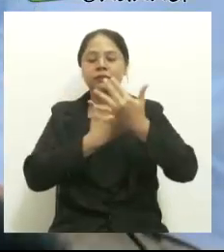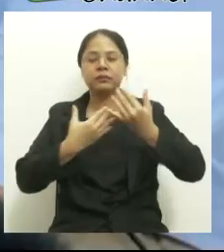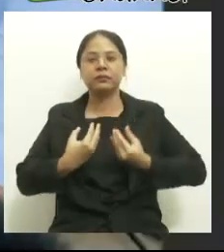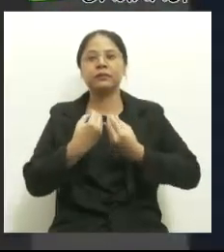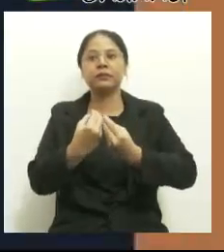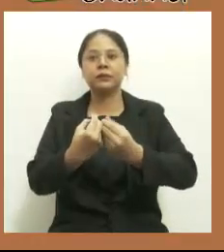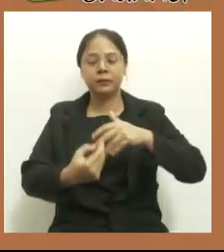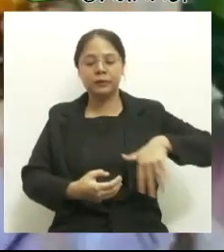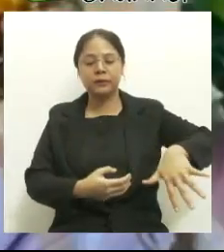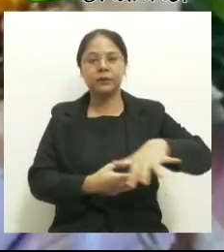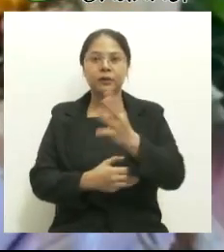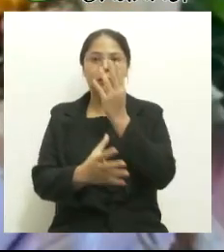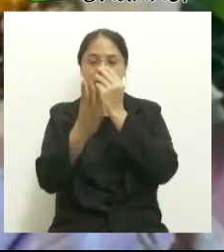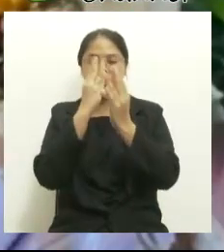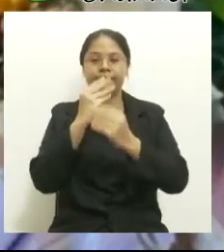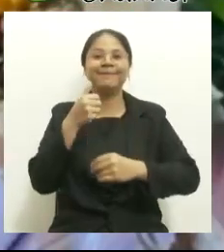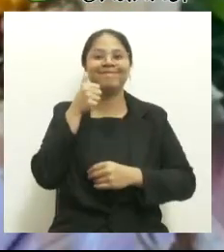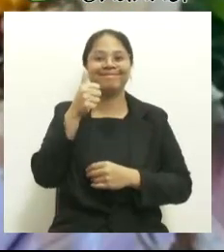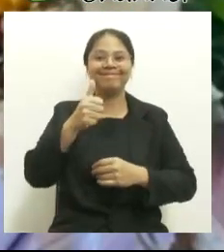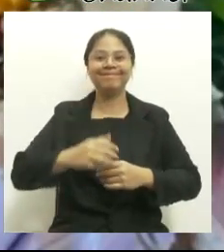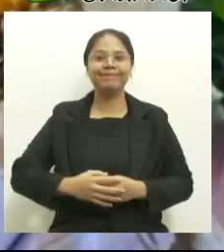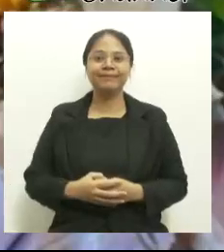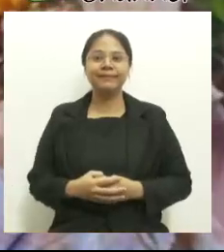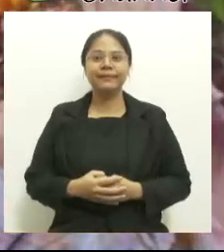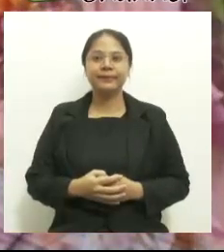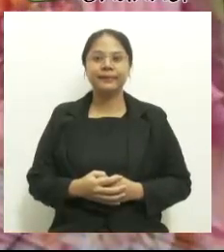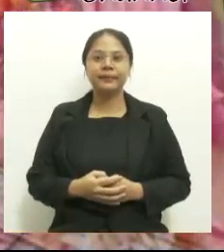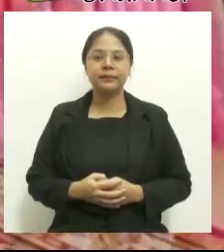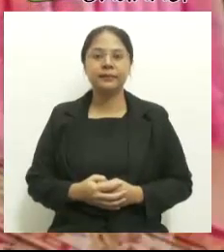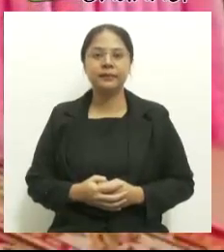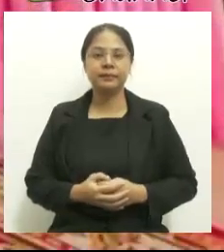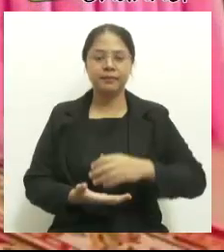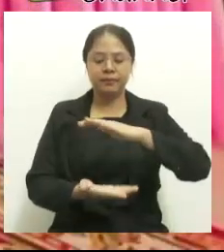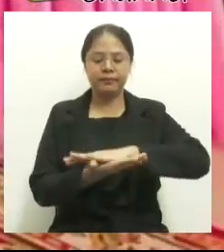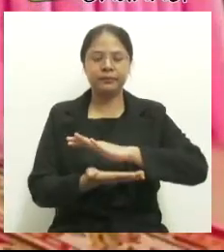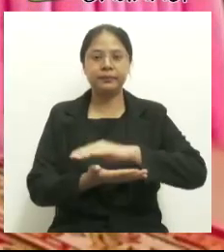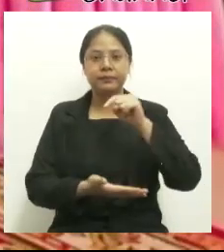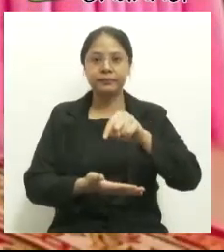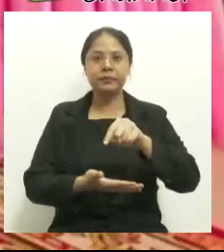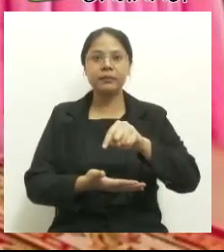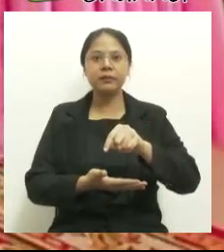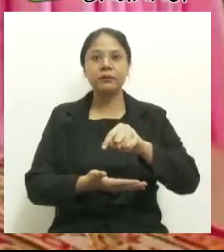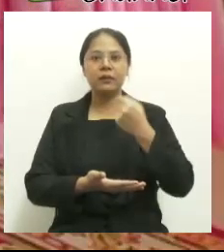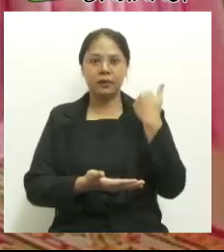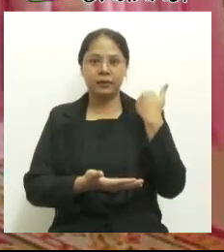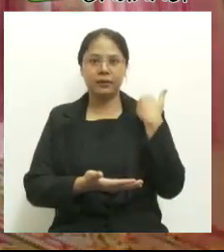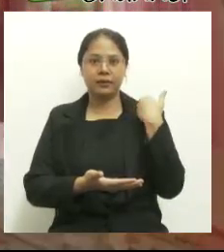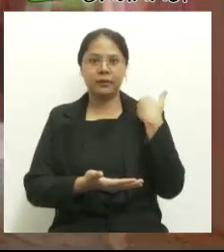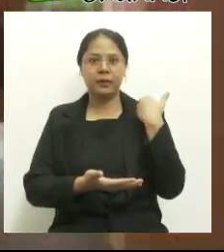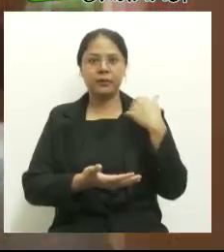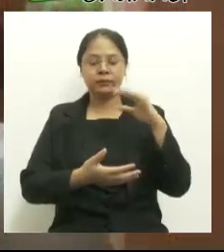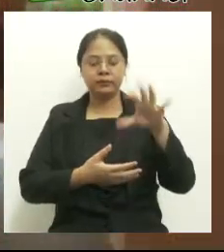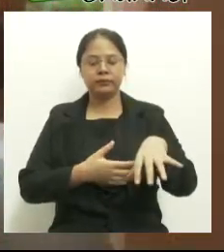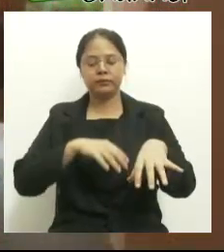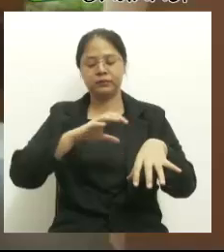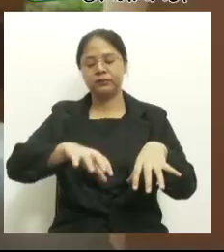มในการเรียนรู้ทั้งนี้การดำเนินงานดังกล่าวโรงเรียนบ้านท่าข้ามได้เข้าร่วมการประกันคุณภาพภายนอกสถานศึกษาร